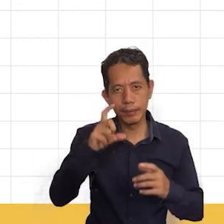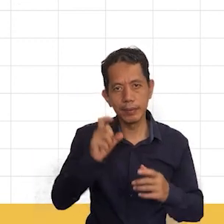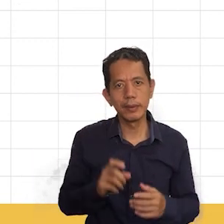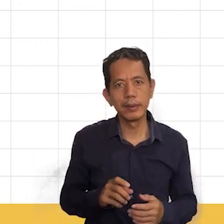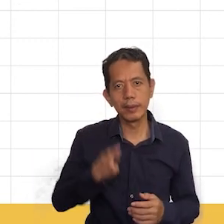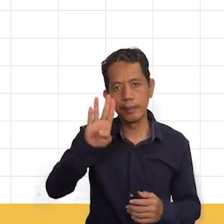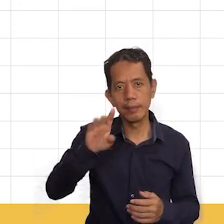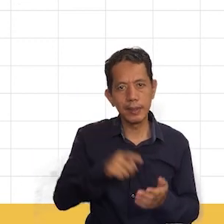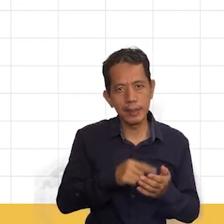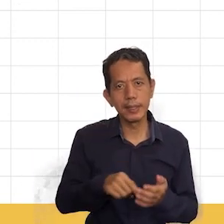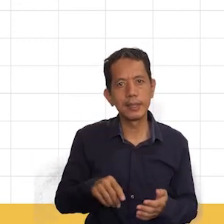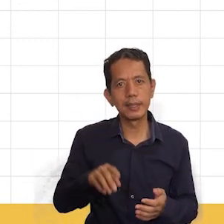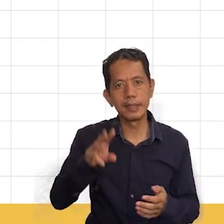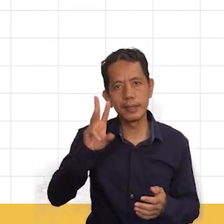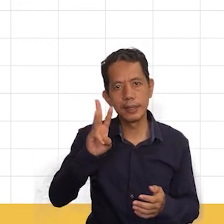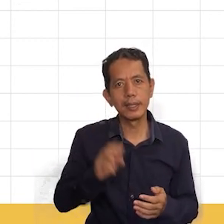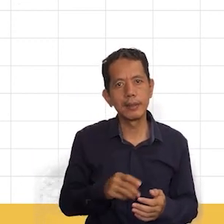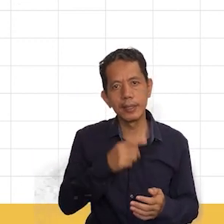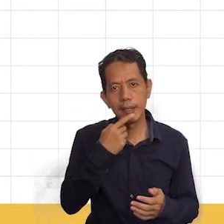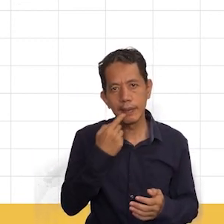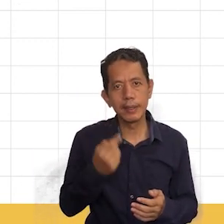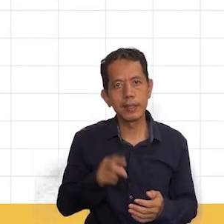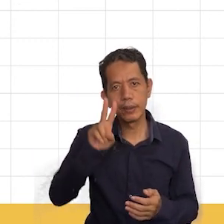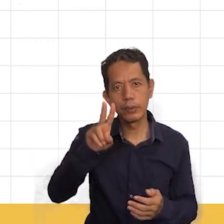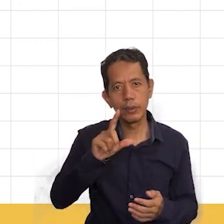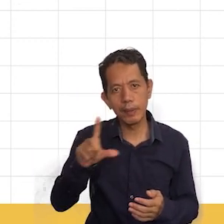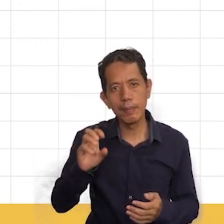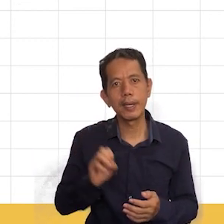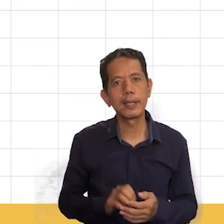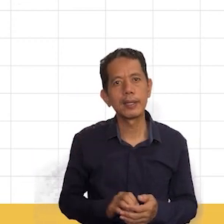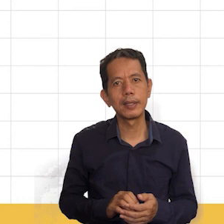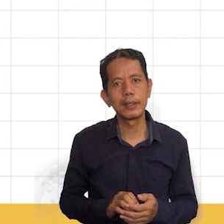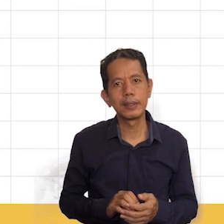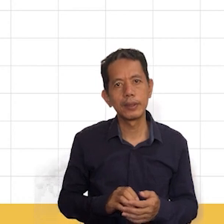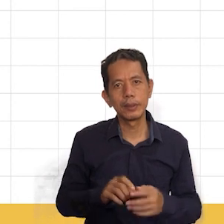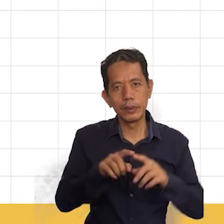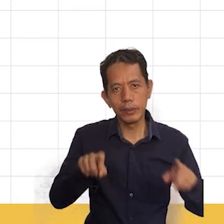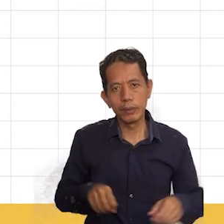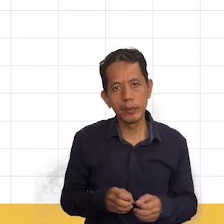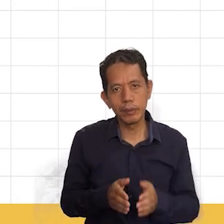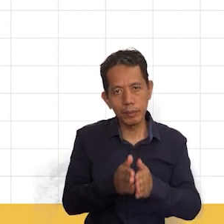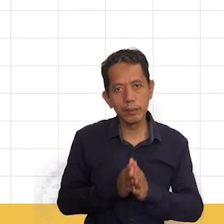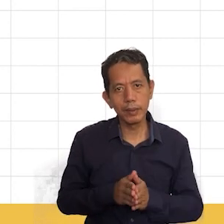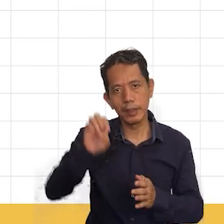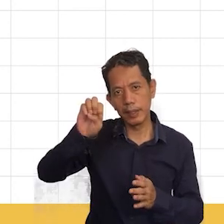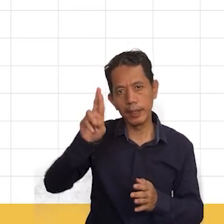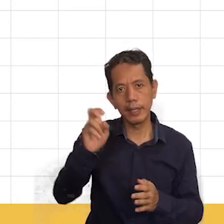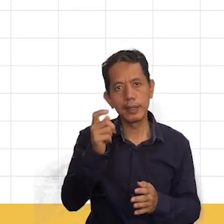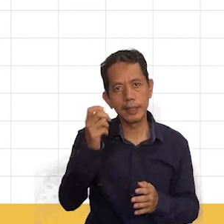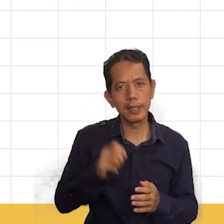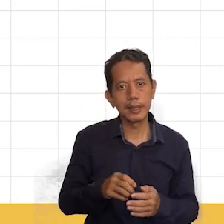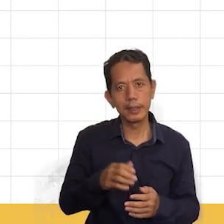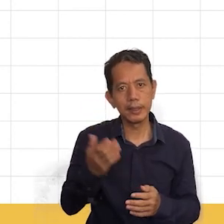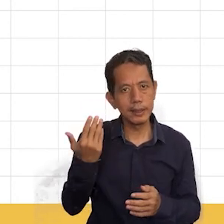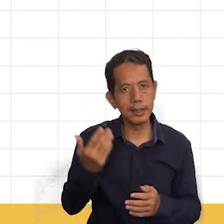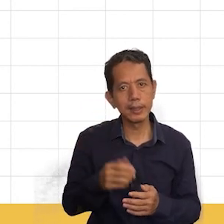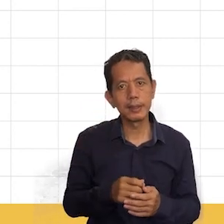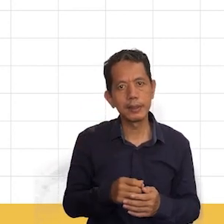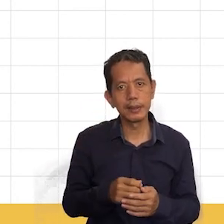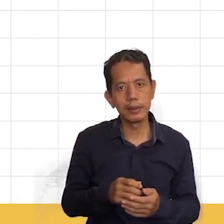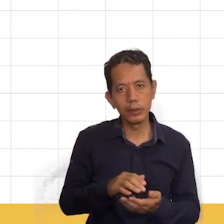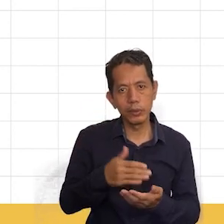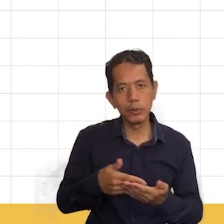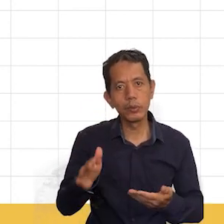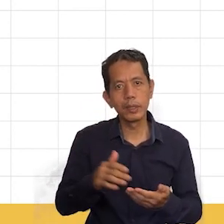foto 4x6 latar merah 2 lembar, surat permohonan era terang yang sebelumnya